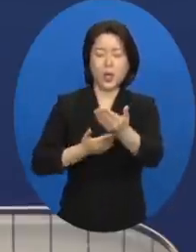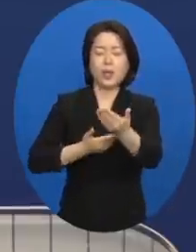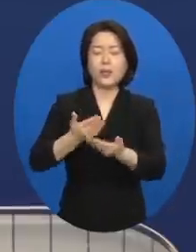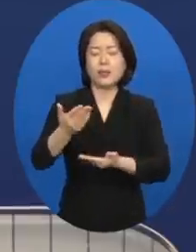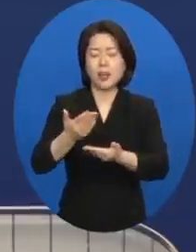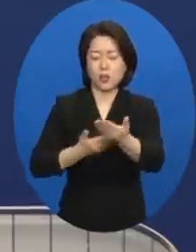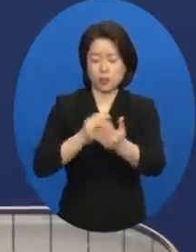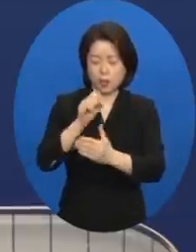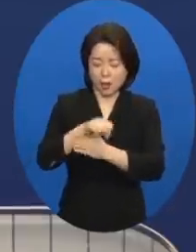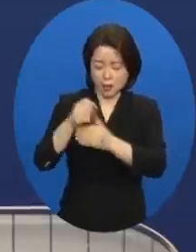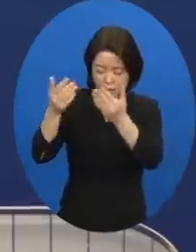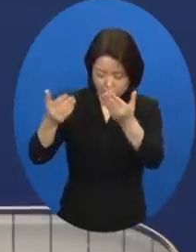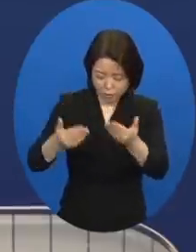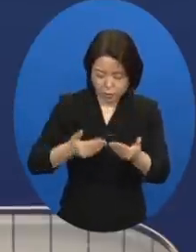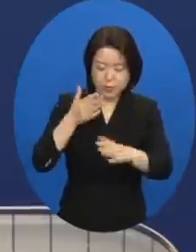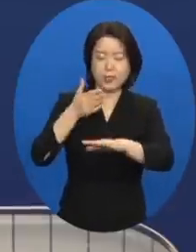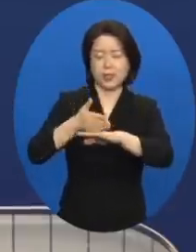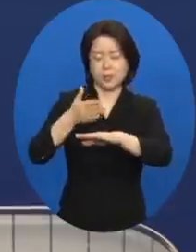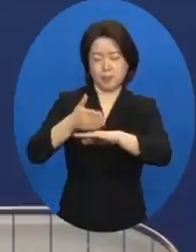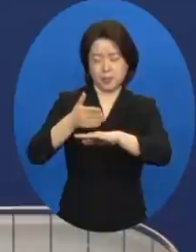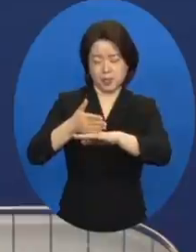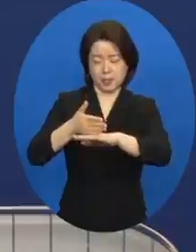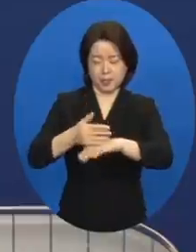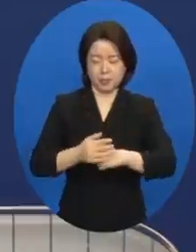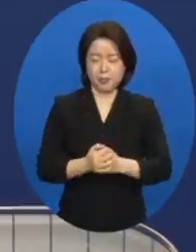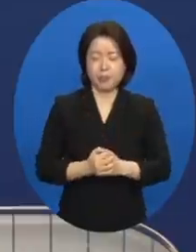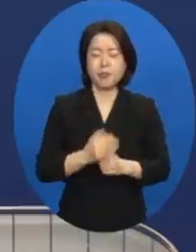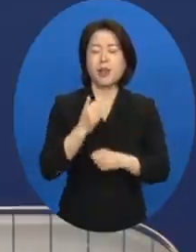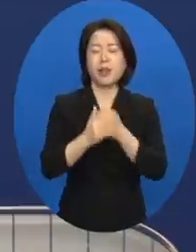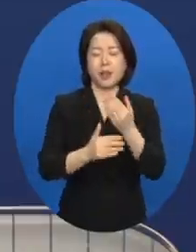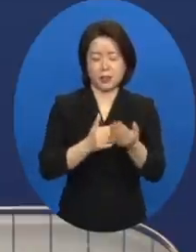하시니 감사합니다.